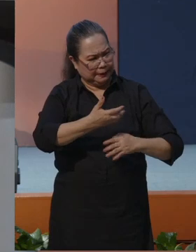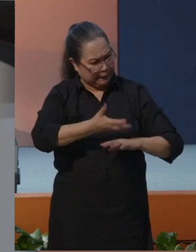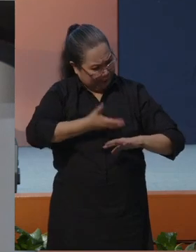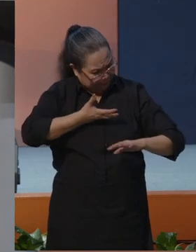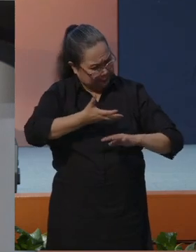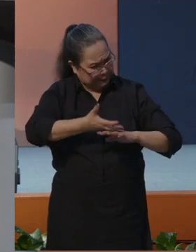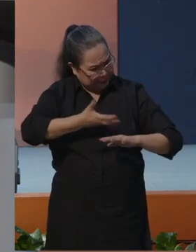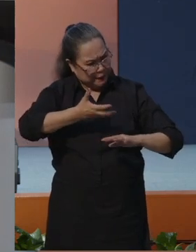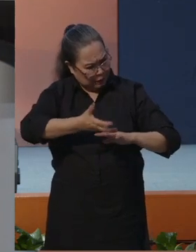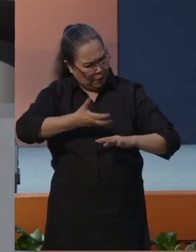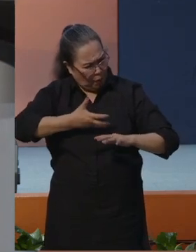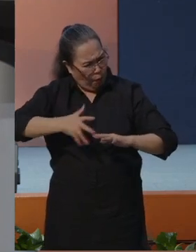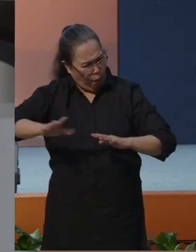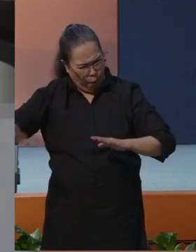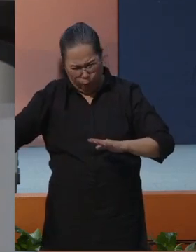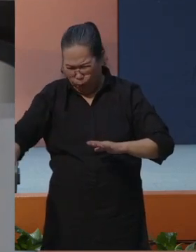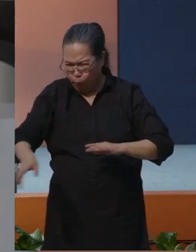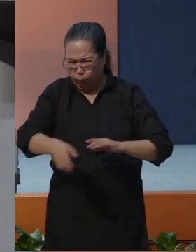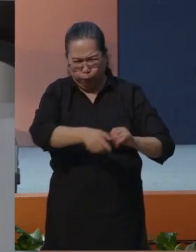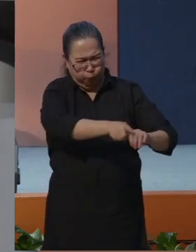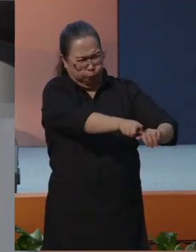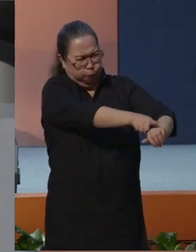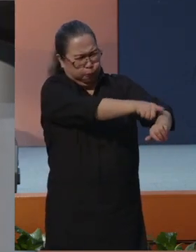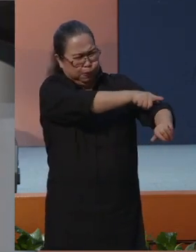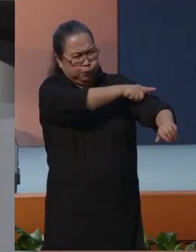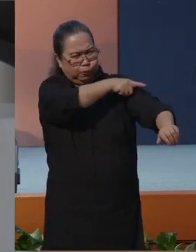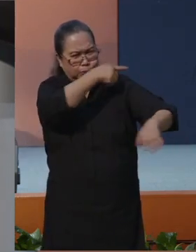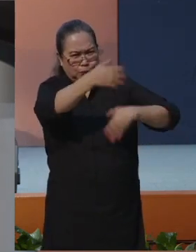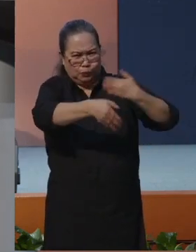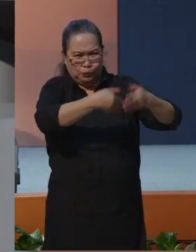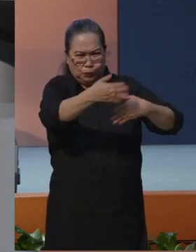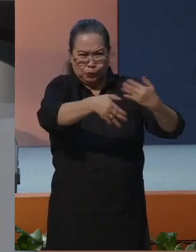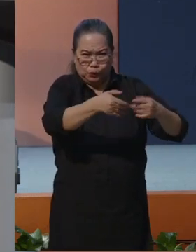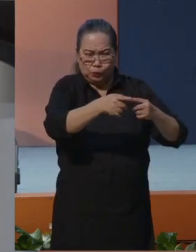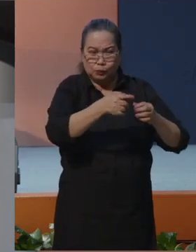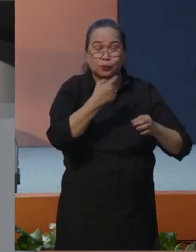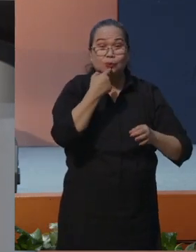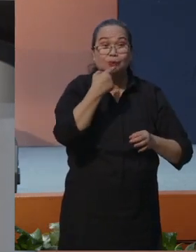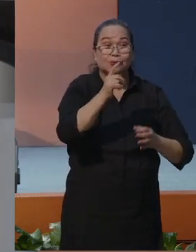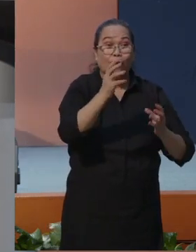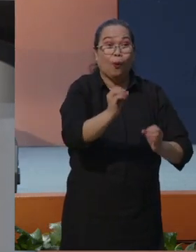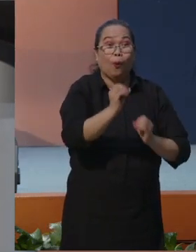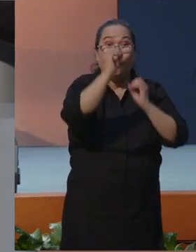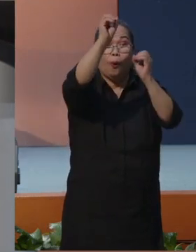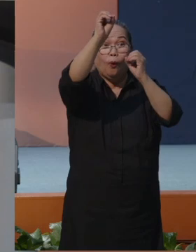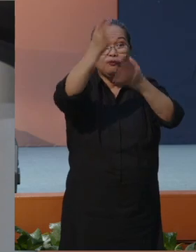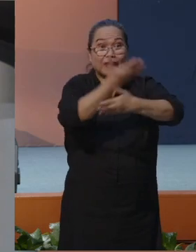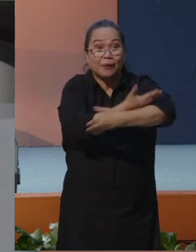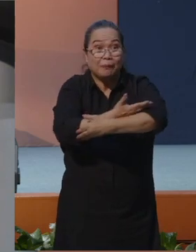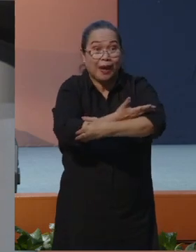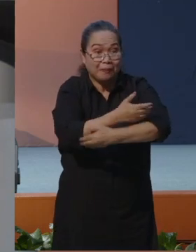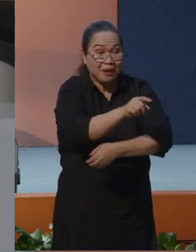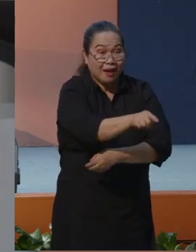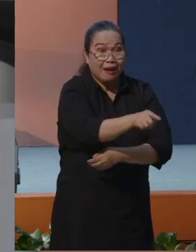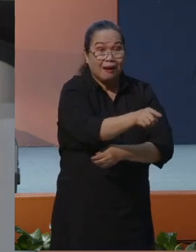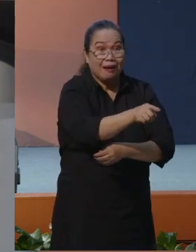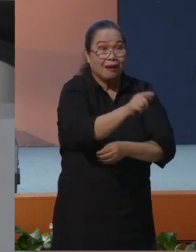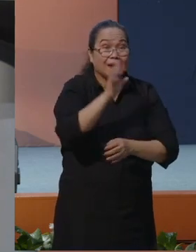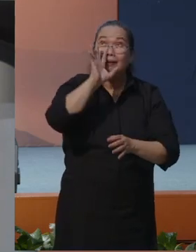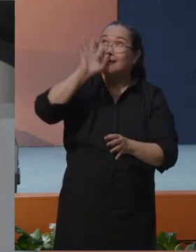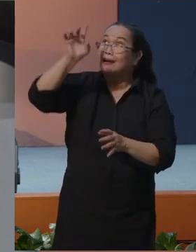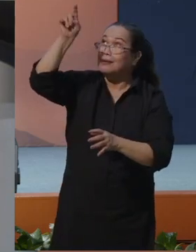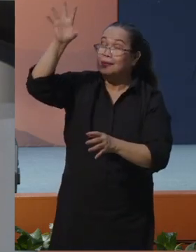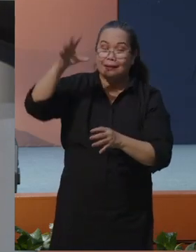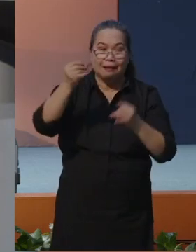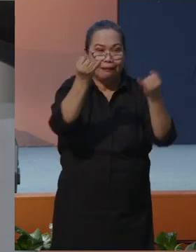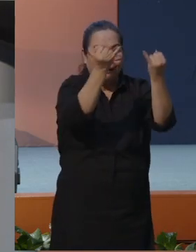mga Canaanites na ito, sa kanila po nagmula yung practice ng pag-o-offer ng mga sanggol sa isang Diyos-Diyusa na